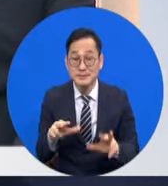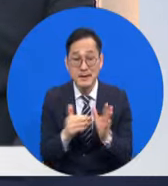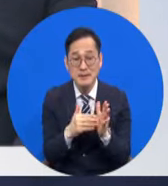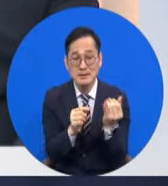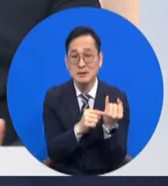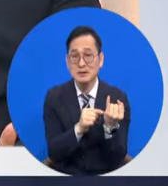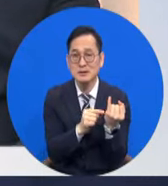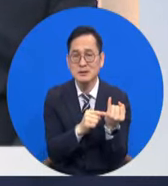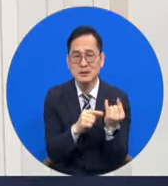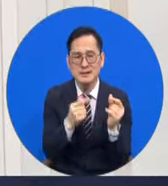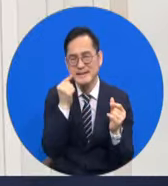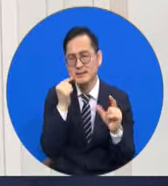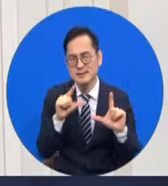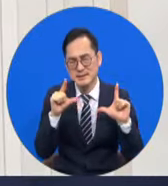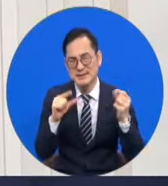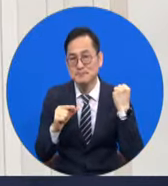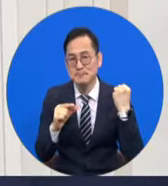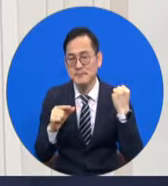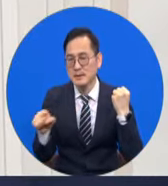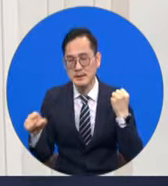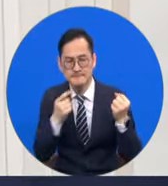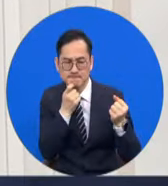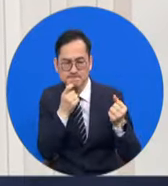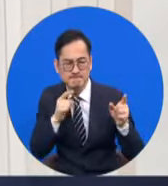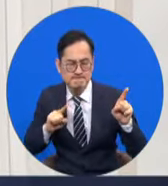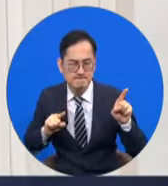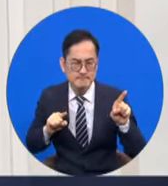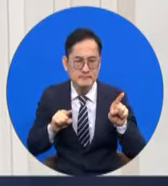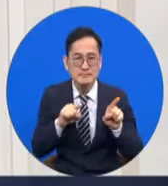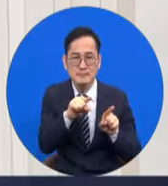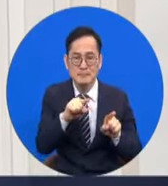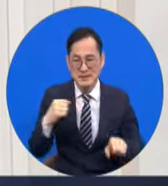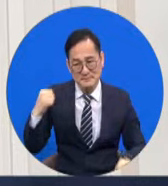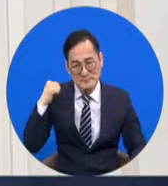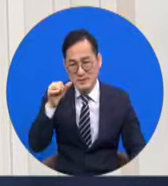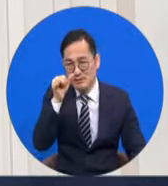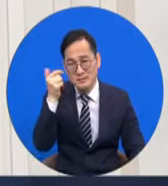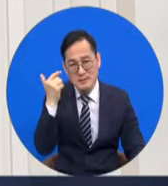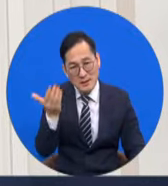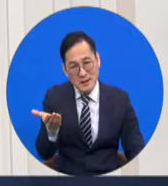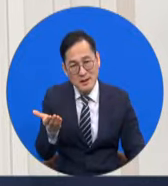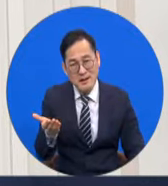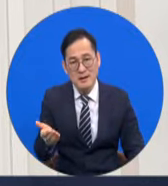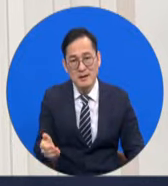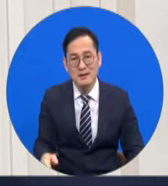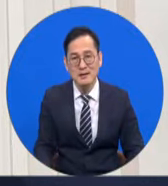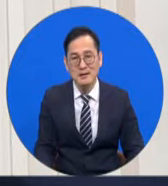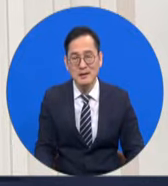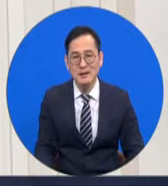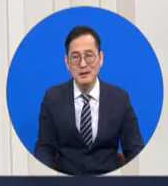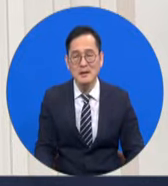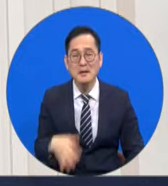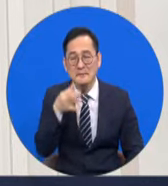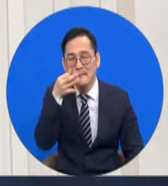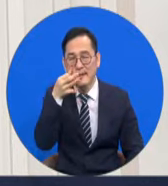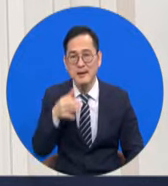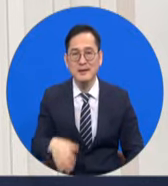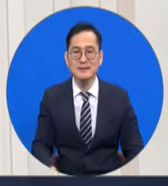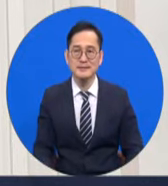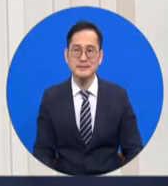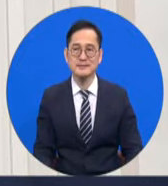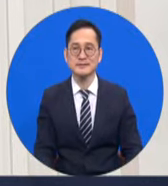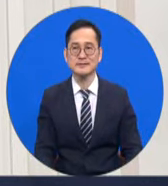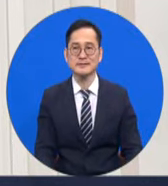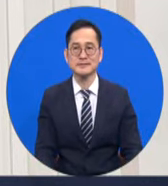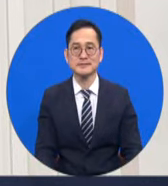지역 프리미엄, 현역 프리미엄을 따라잡을 수 있을 만큼 또 역전할 만큼 지금 와 있느냐. 끝까지 결과를 봐야